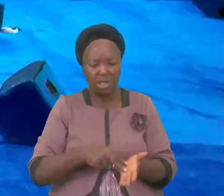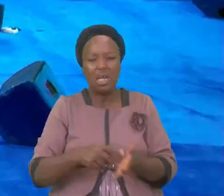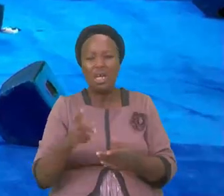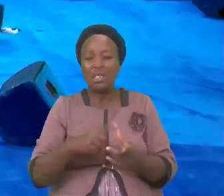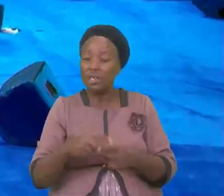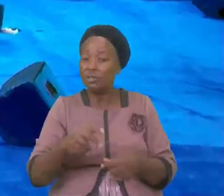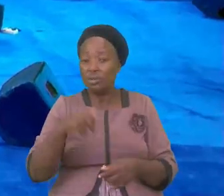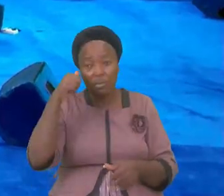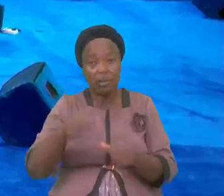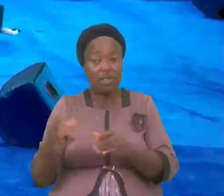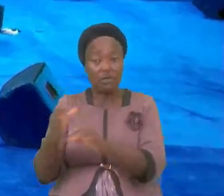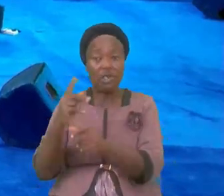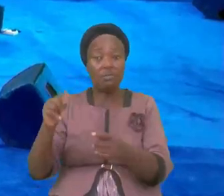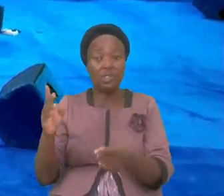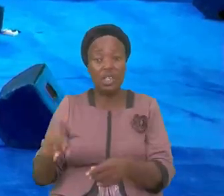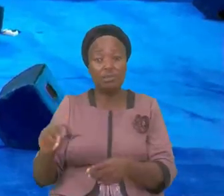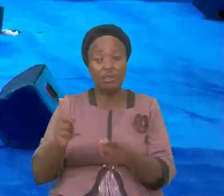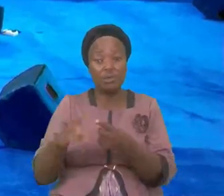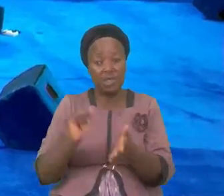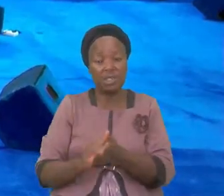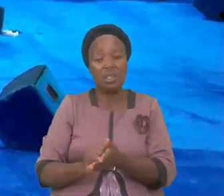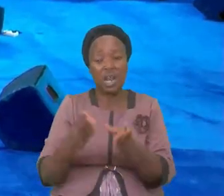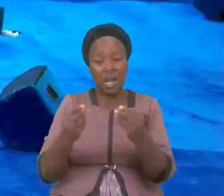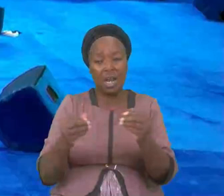Babylone. Comprenez.